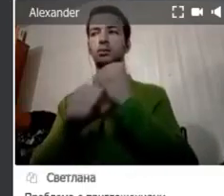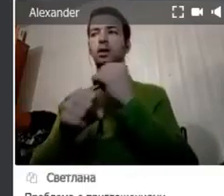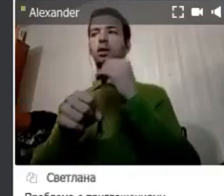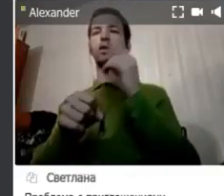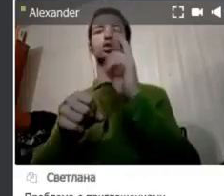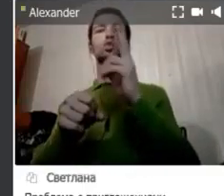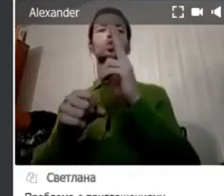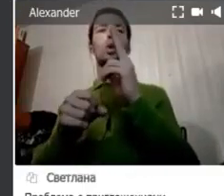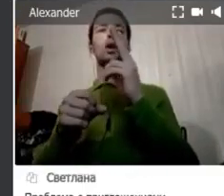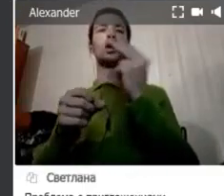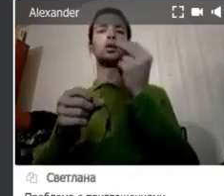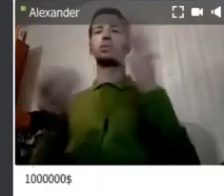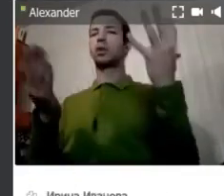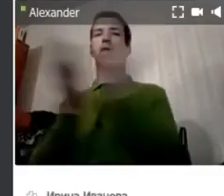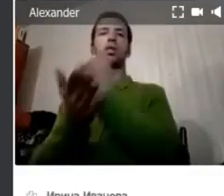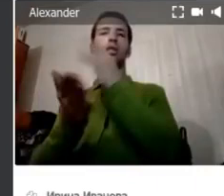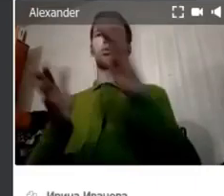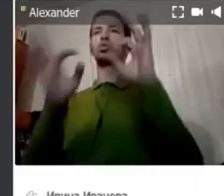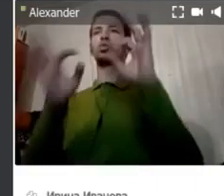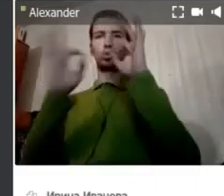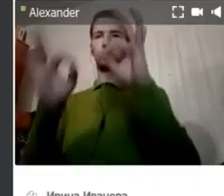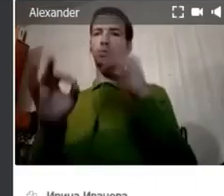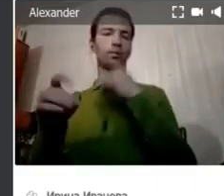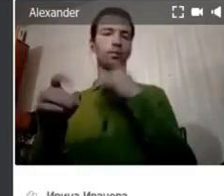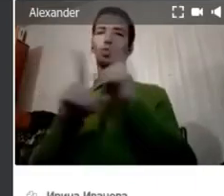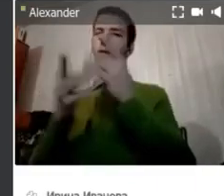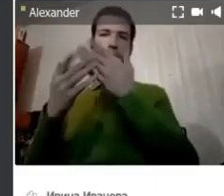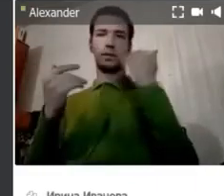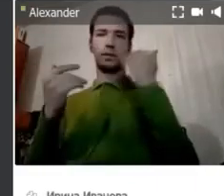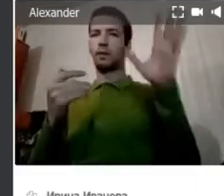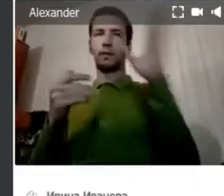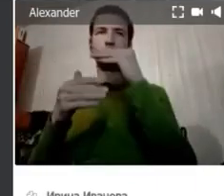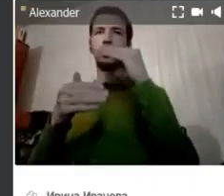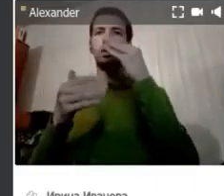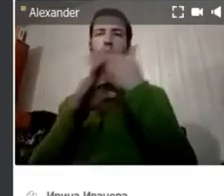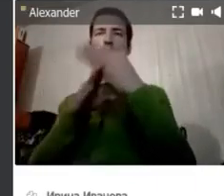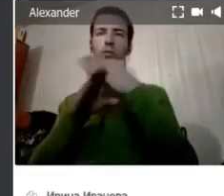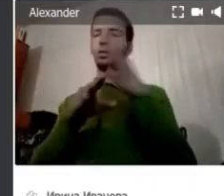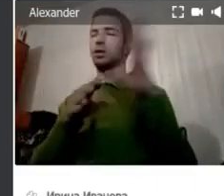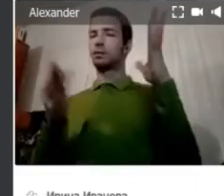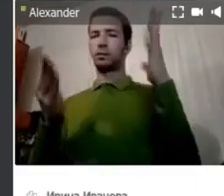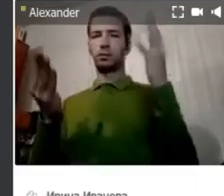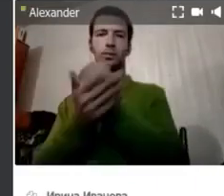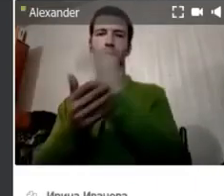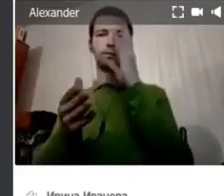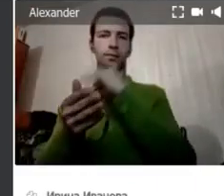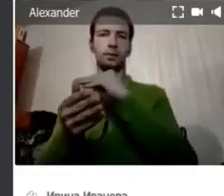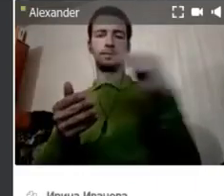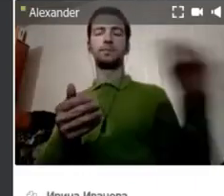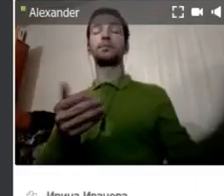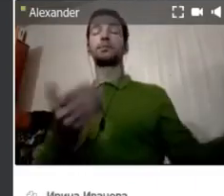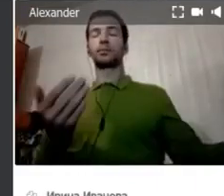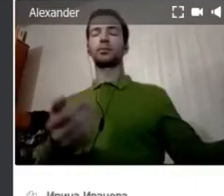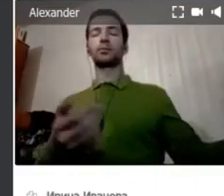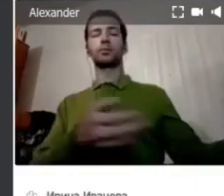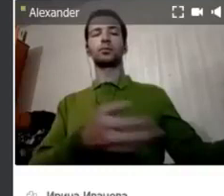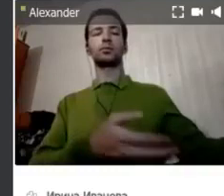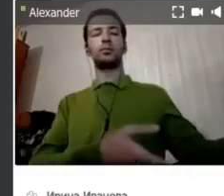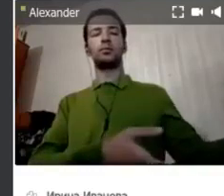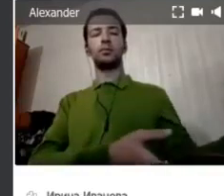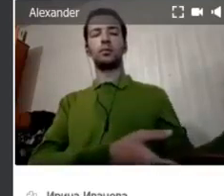10, на 15, именно по приглашениям, и самое главное – это работайте с вашим спонсором. То